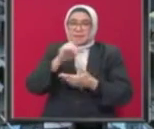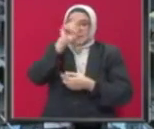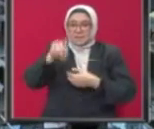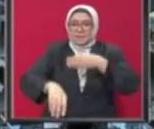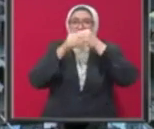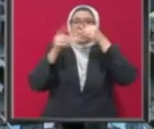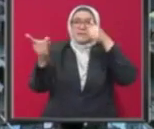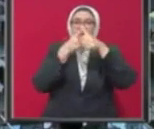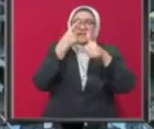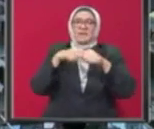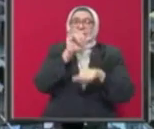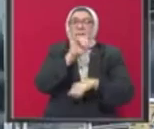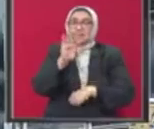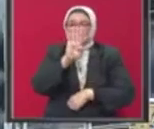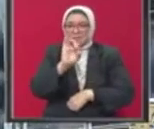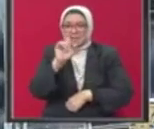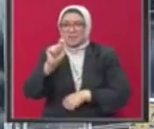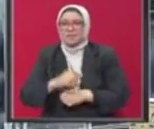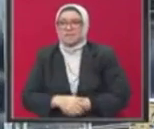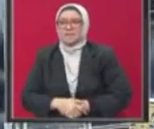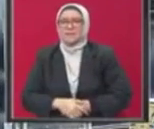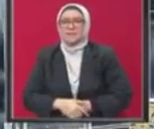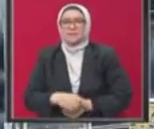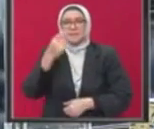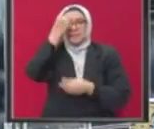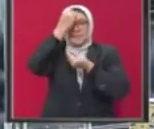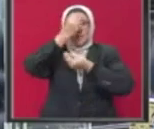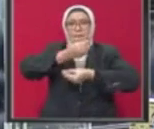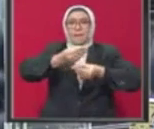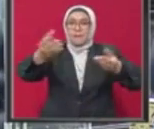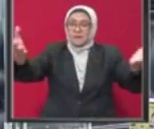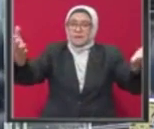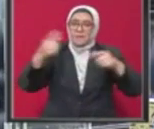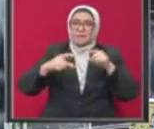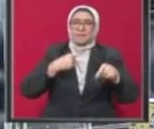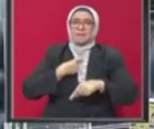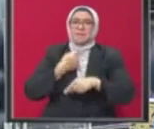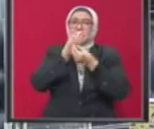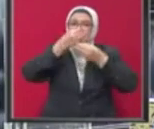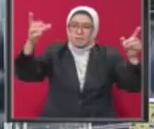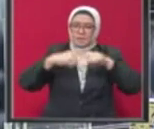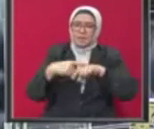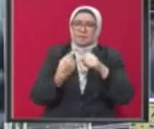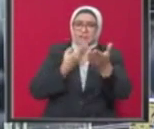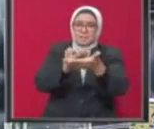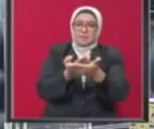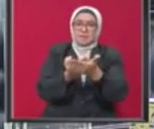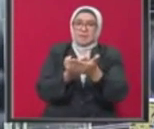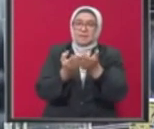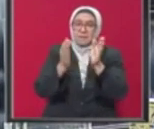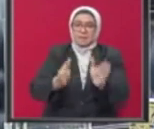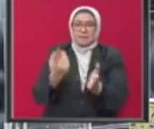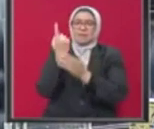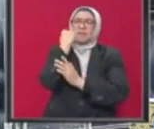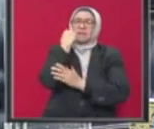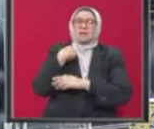pertama. Dalam pengumuman belanjawan baru-baru ini, kita lihat penambahan